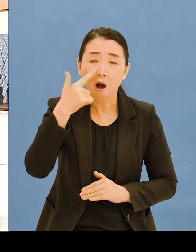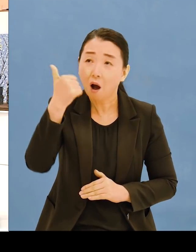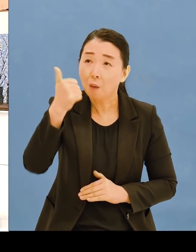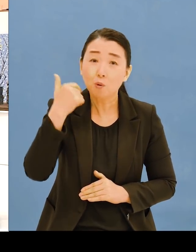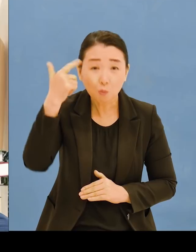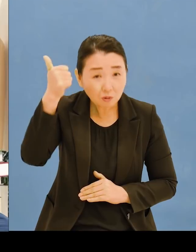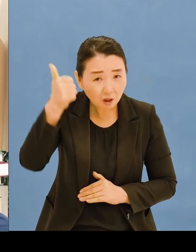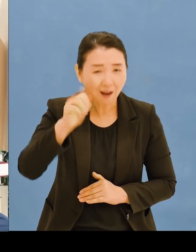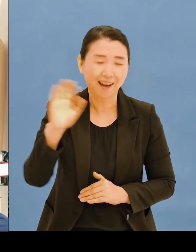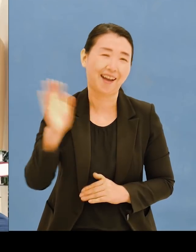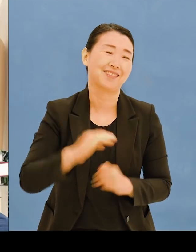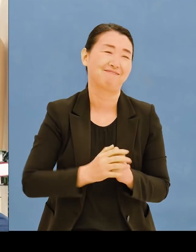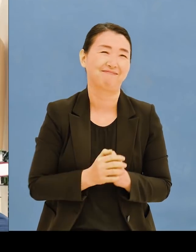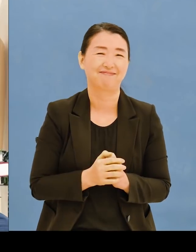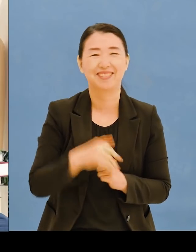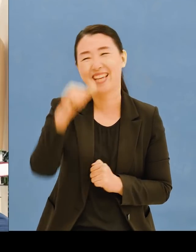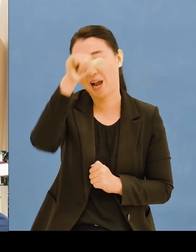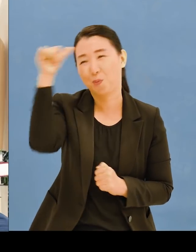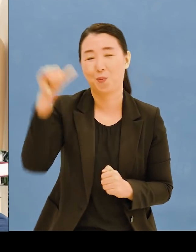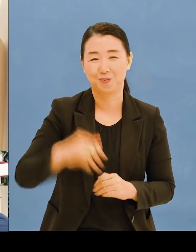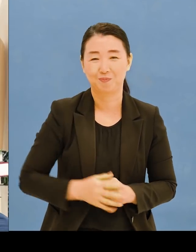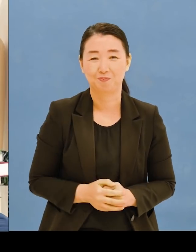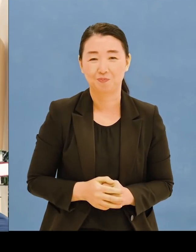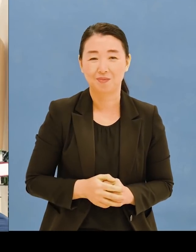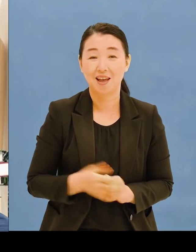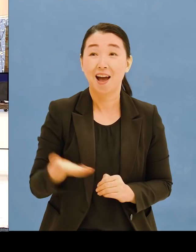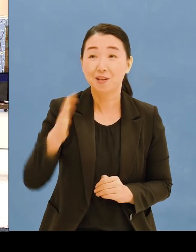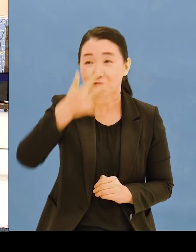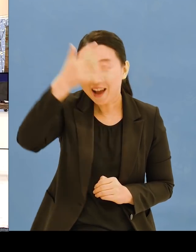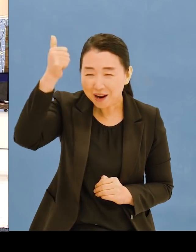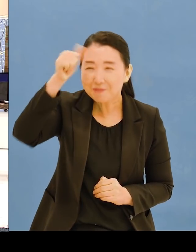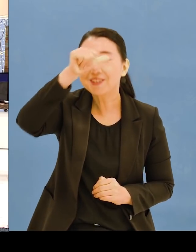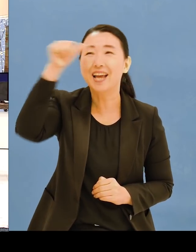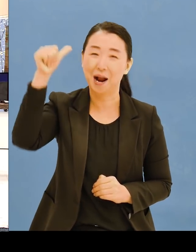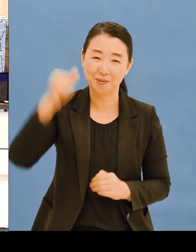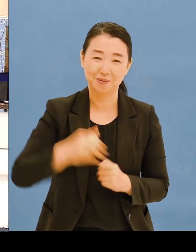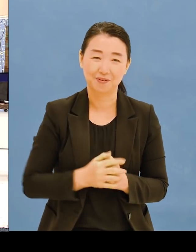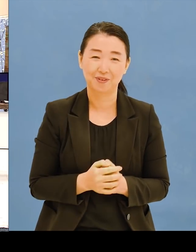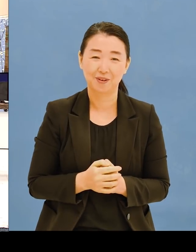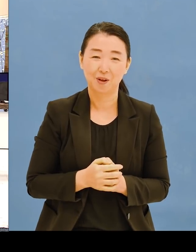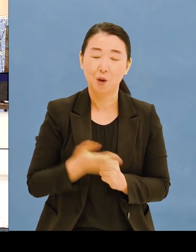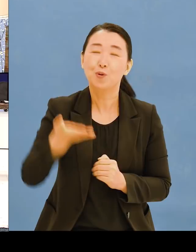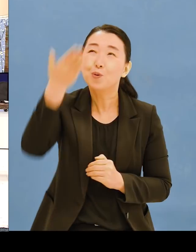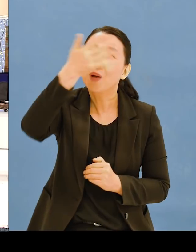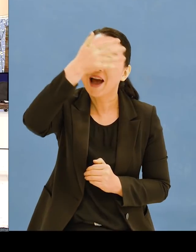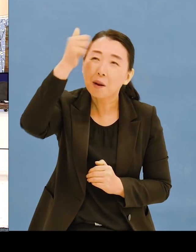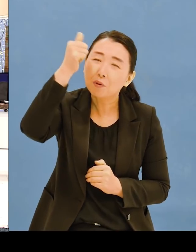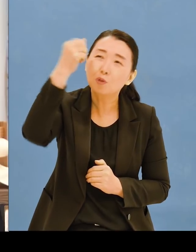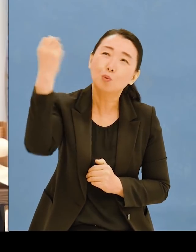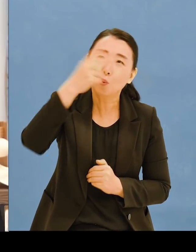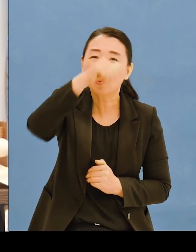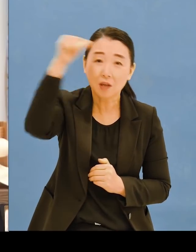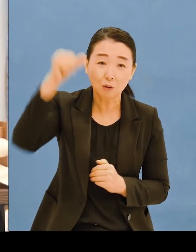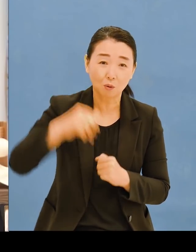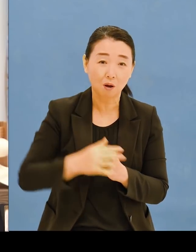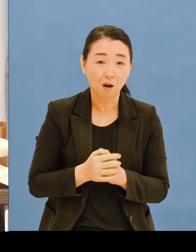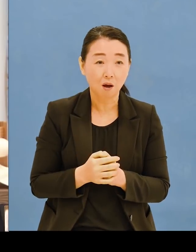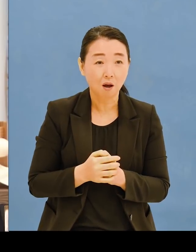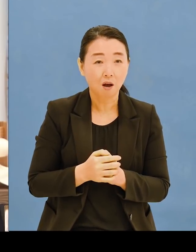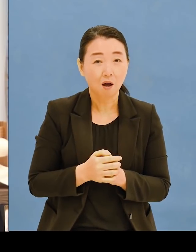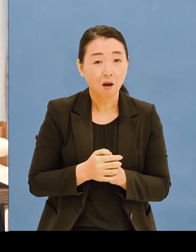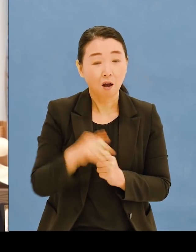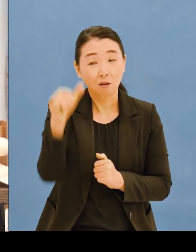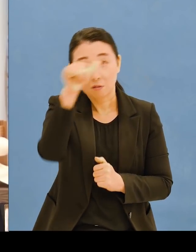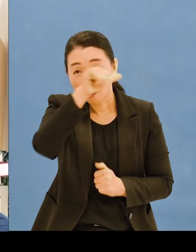목사셨나요? 아니요, 저희 아버지는요 장로님이시고요. 네. 근데 저희 할아버지도 장로님이시고 네. 저희 증조 할아버지도 장로님이세요. 장로님